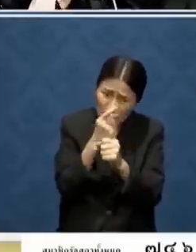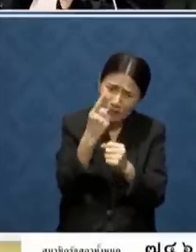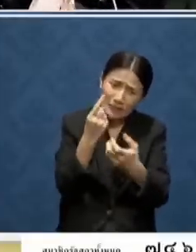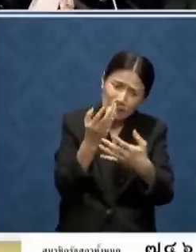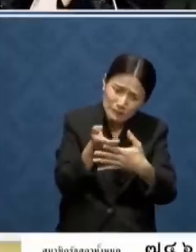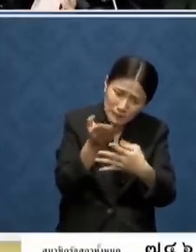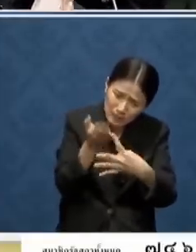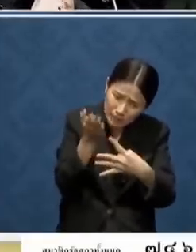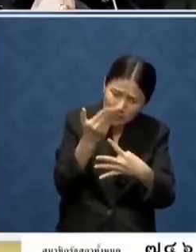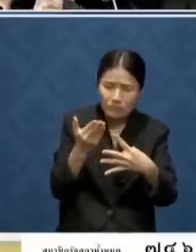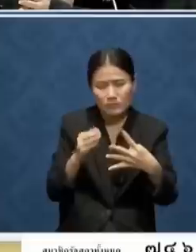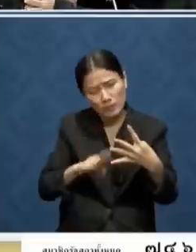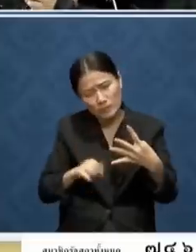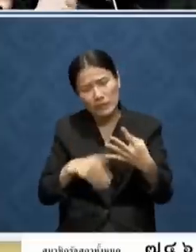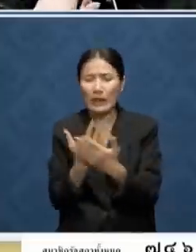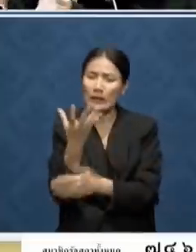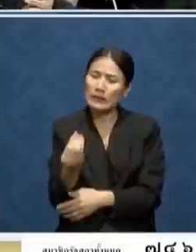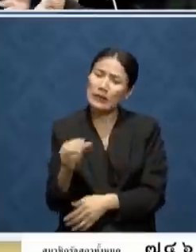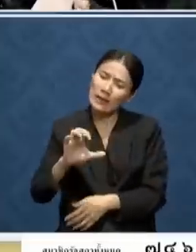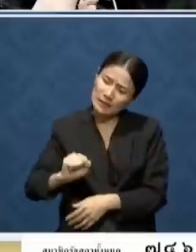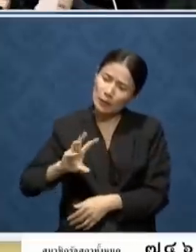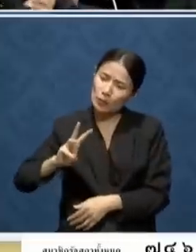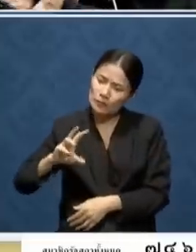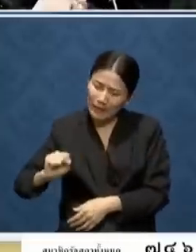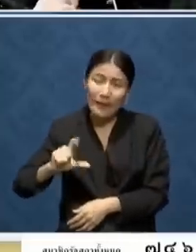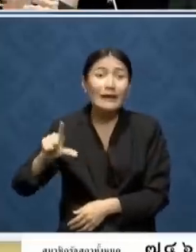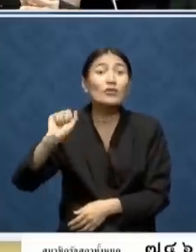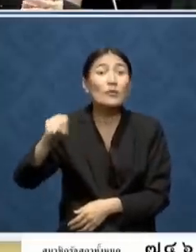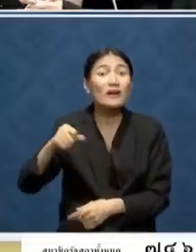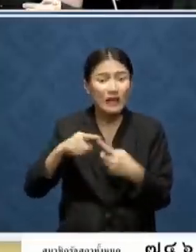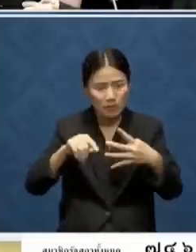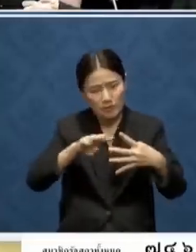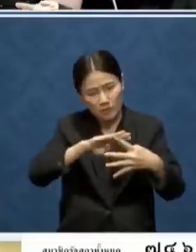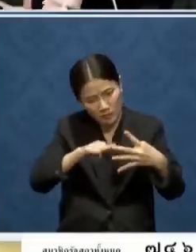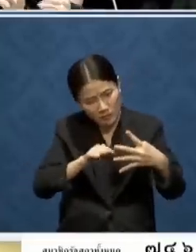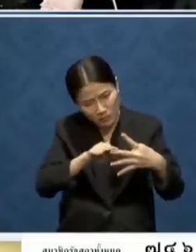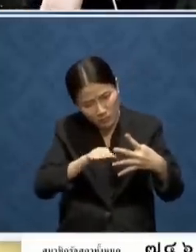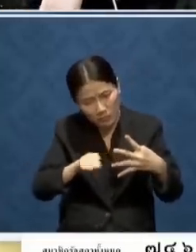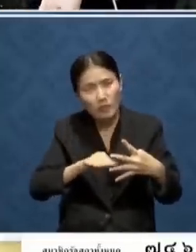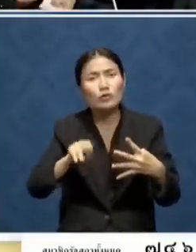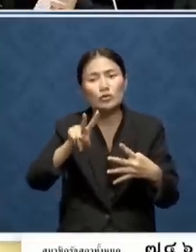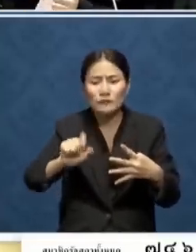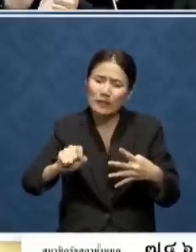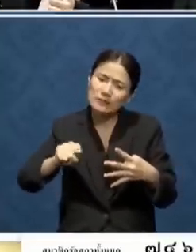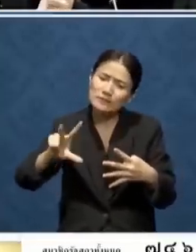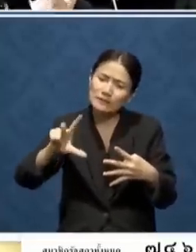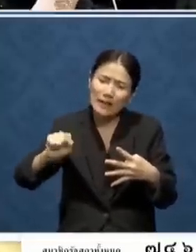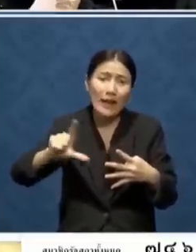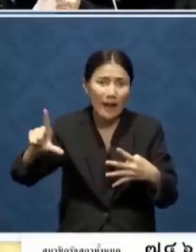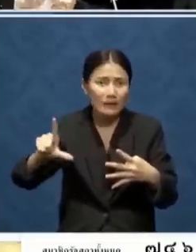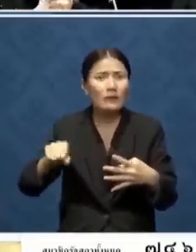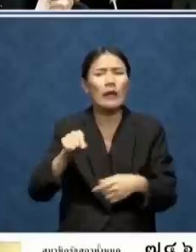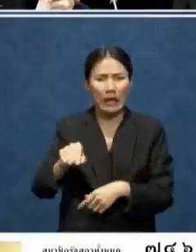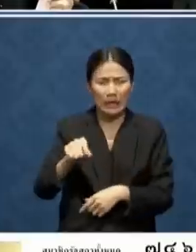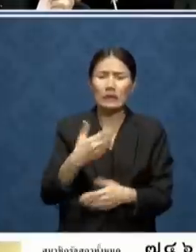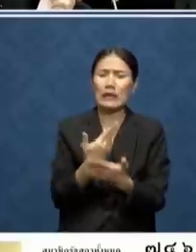เห็นที่ประมาณ 500,000 -600,000ล้านบาทแต่ว่าระหว่างปีเนี่ยอยู่ที่ประมาณ 2-3แสนล้านบาทเองดังนั้นทำแบบนี้สุ่มเสี่ยงว่านอก